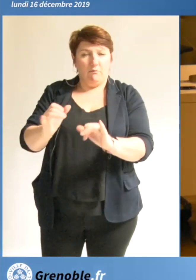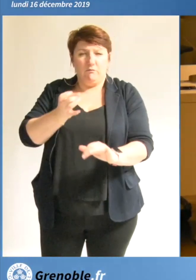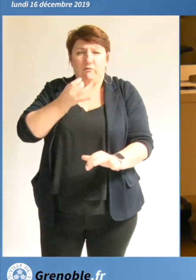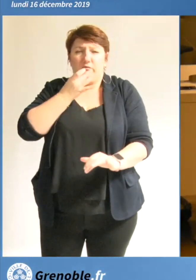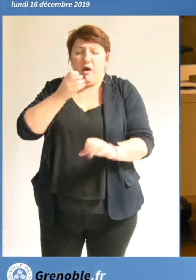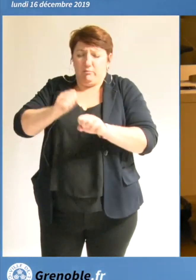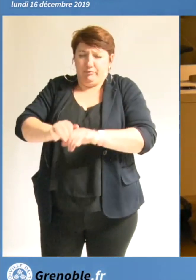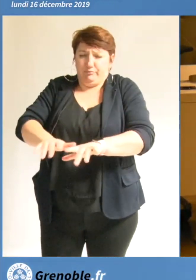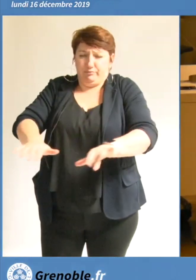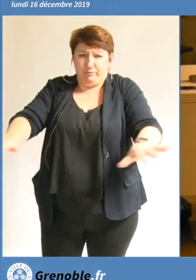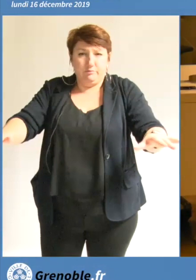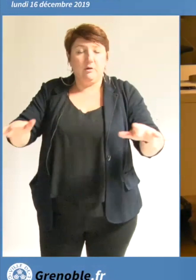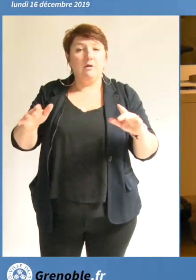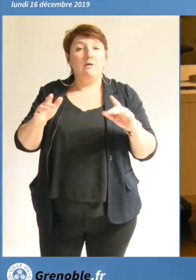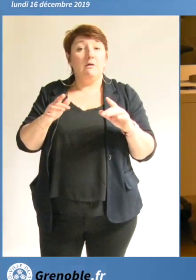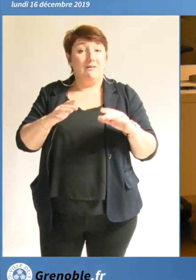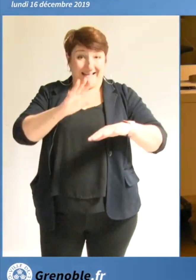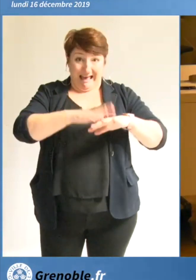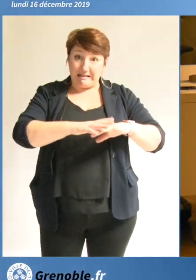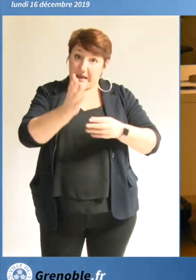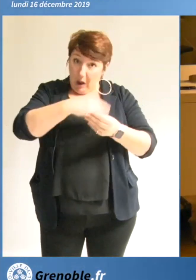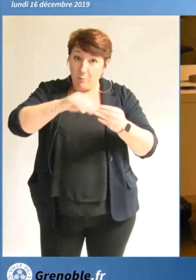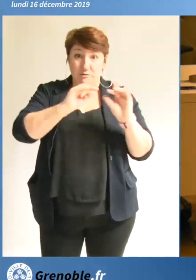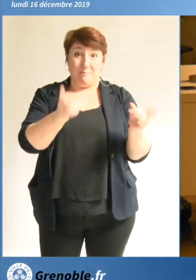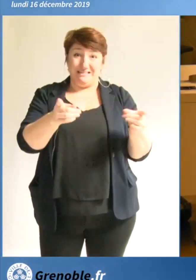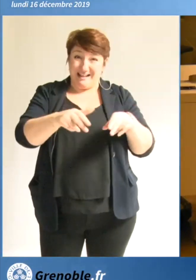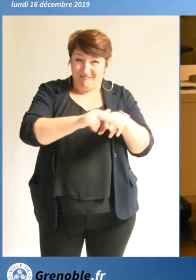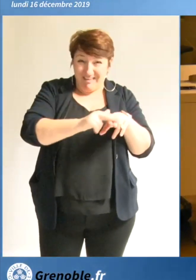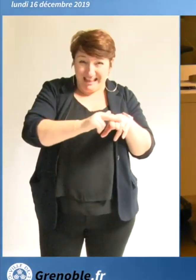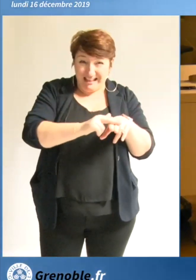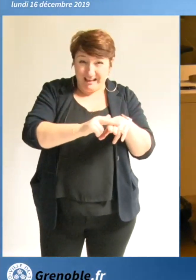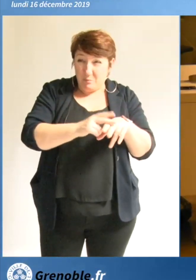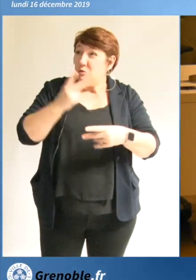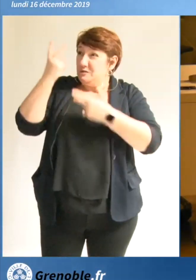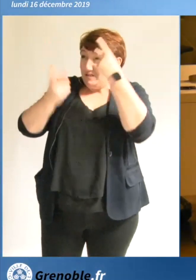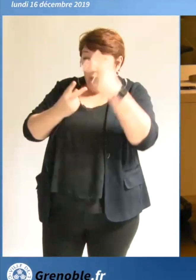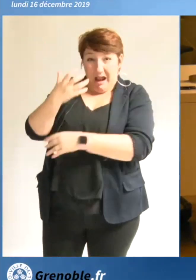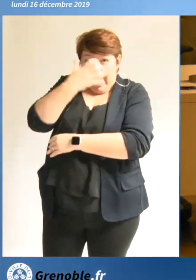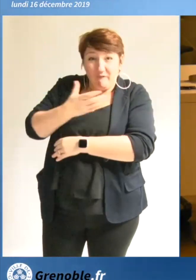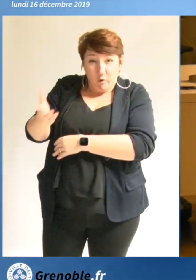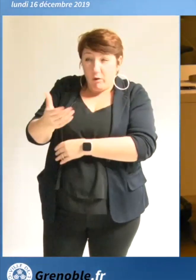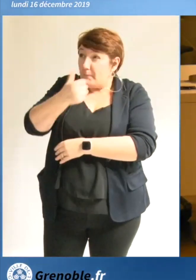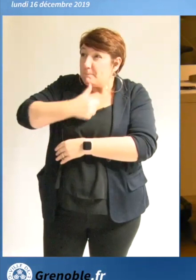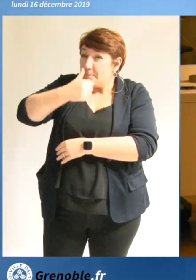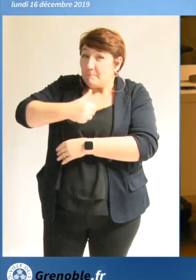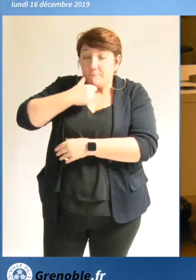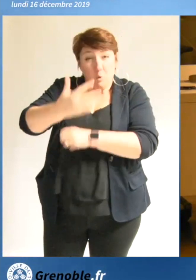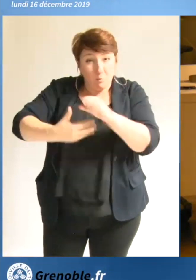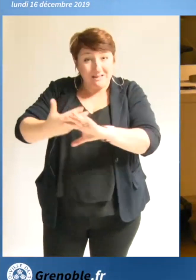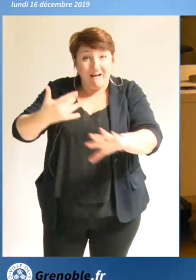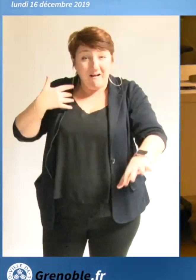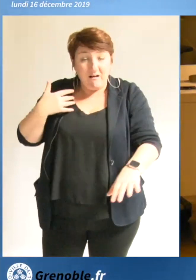de piscine depuis 5 ans doit supporter en supplément cette pollution visuelle. Soit le projet finance